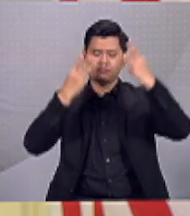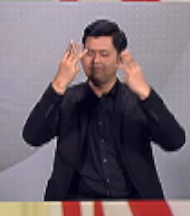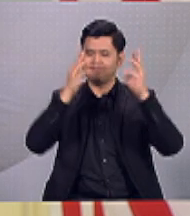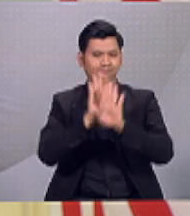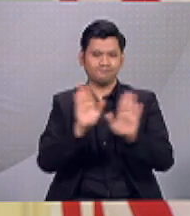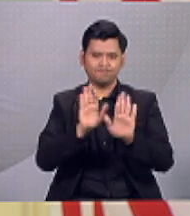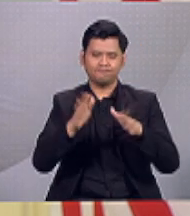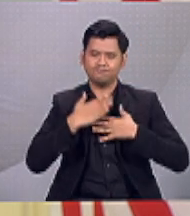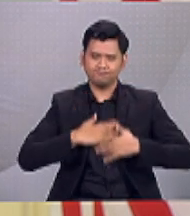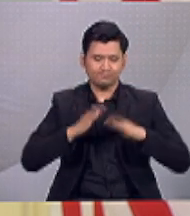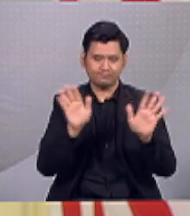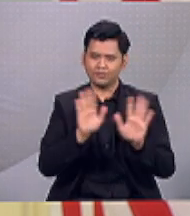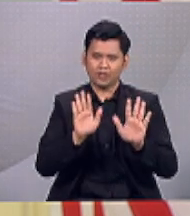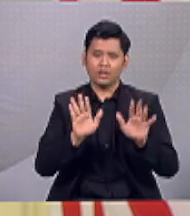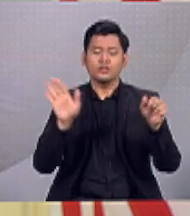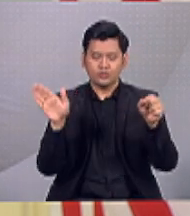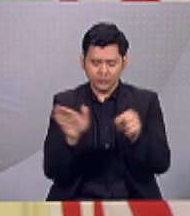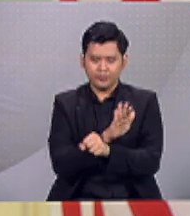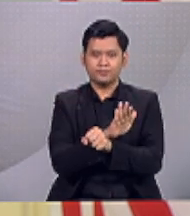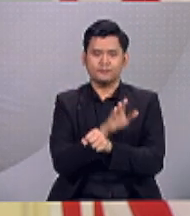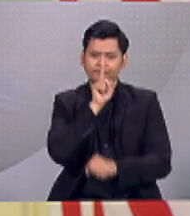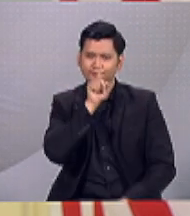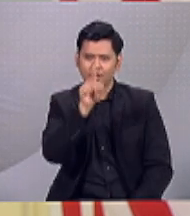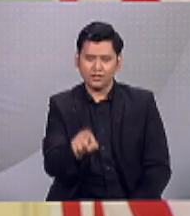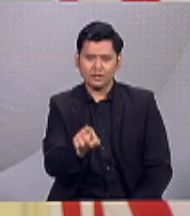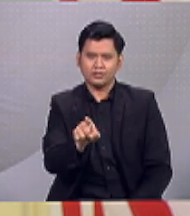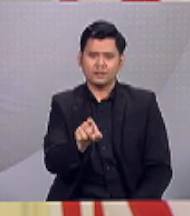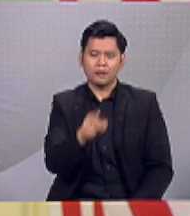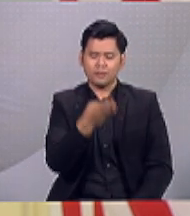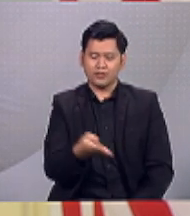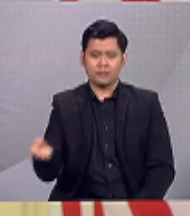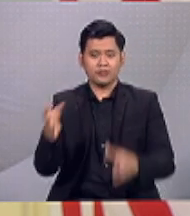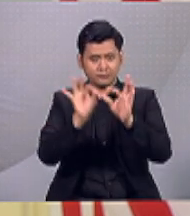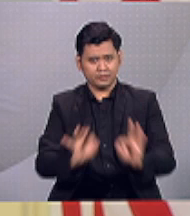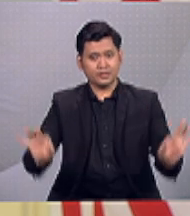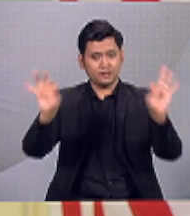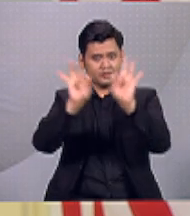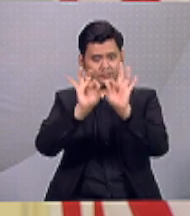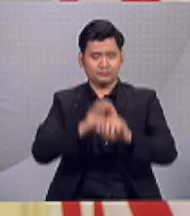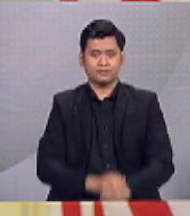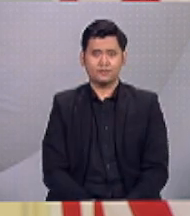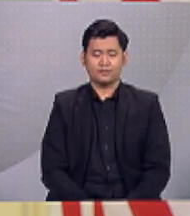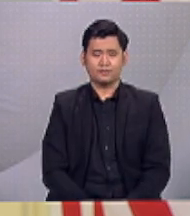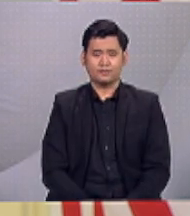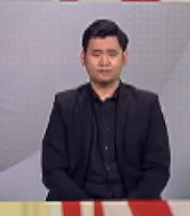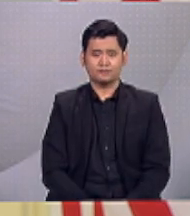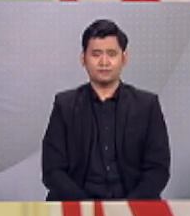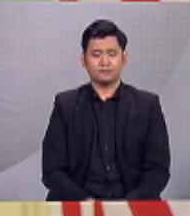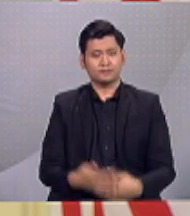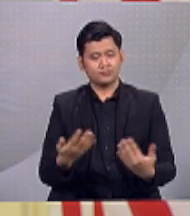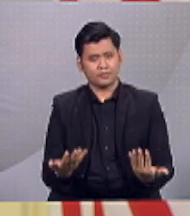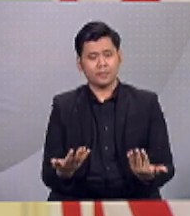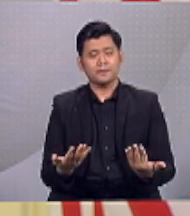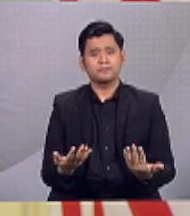kebimbangan tentang cukup atau tidak cukupnya keperluan barang keperluan mereka, sama ada di